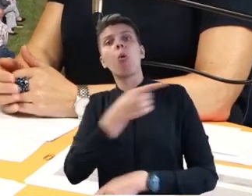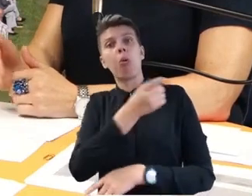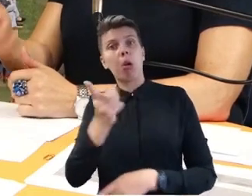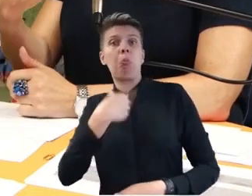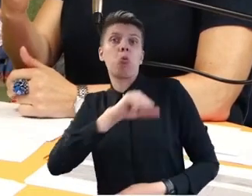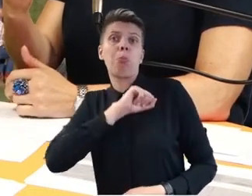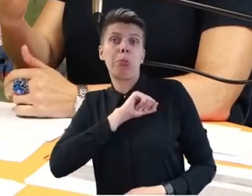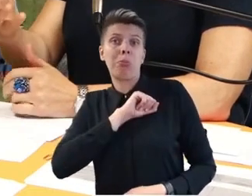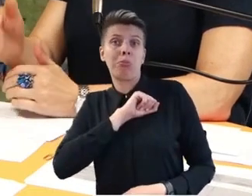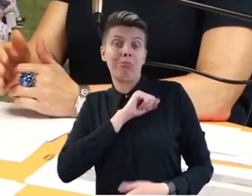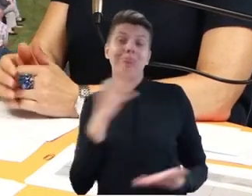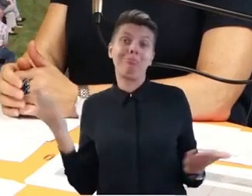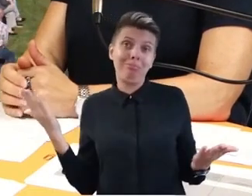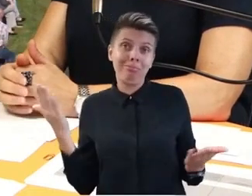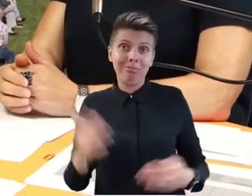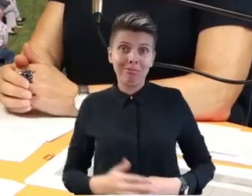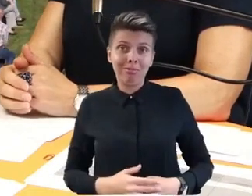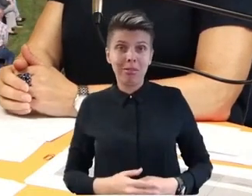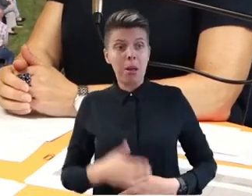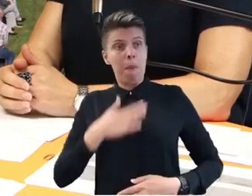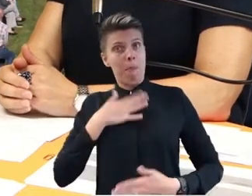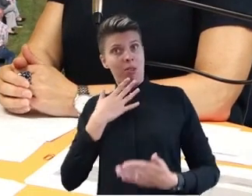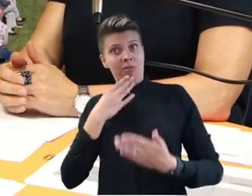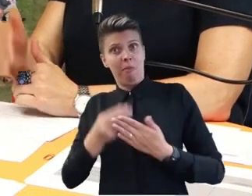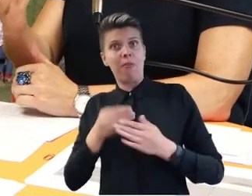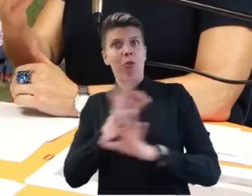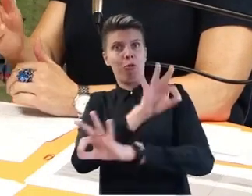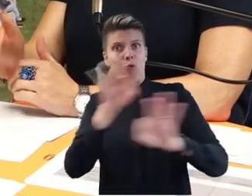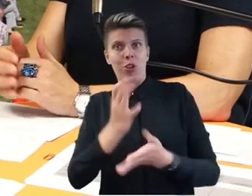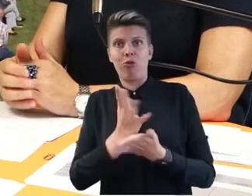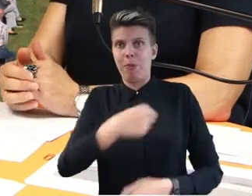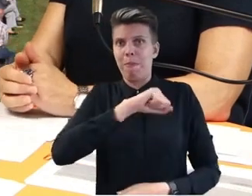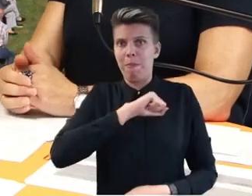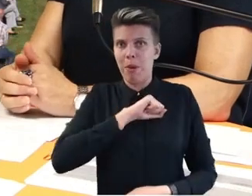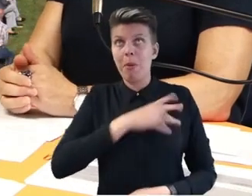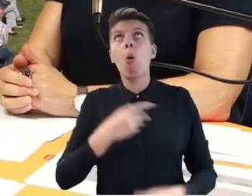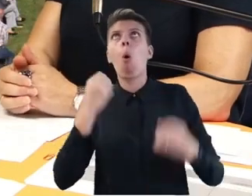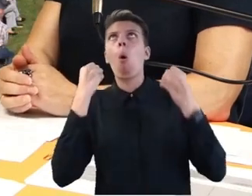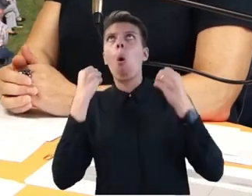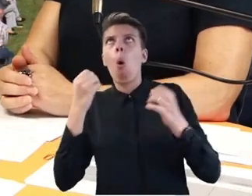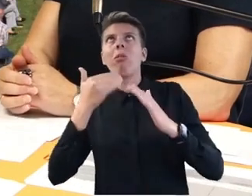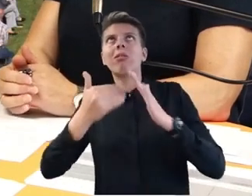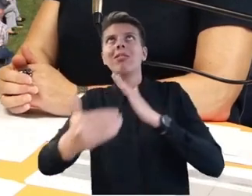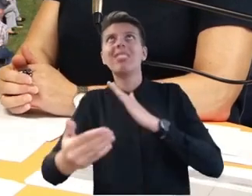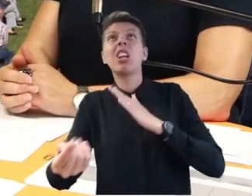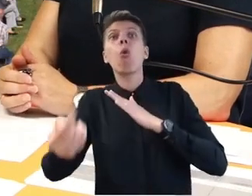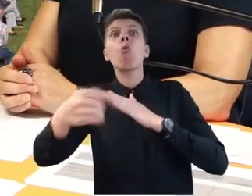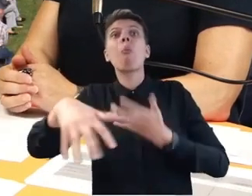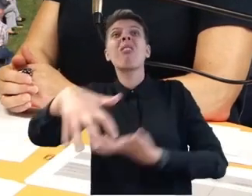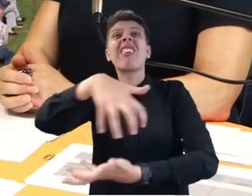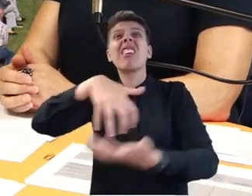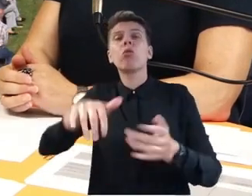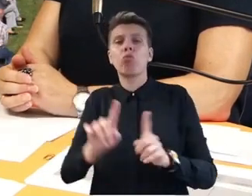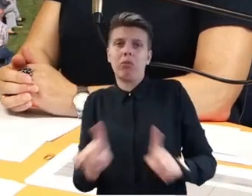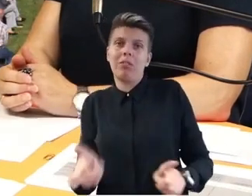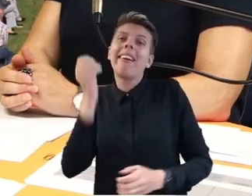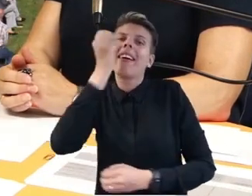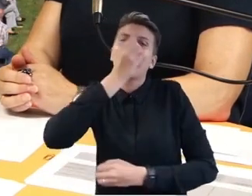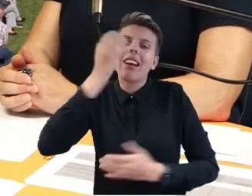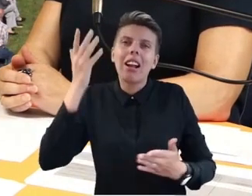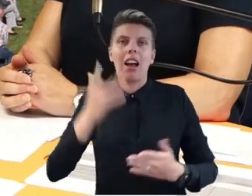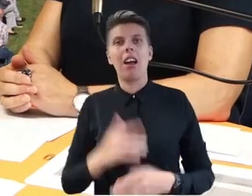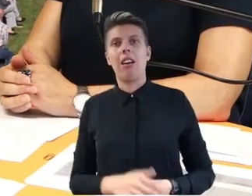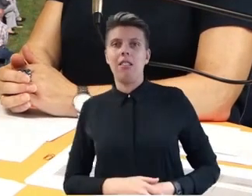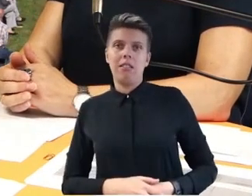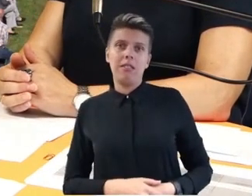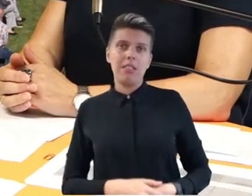eben auch an empfehlungen geben wir wollen natürlich hoffen dass es nicht dazu kommt dass man sich da selber